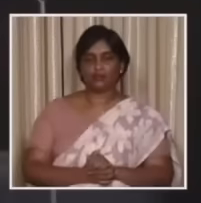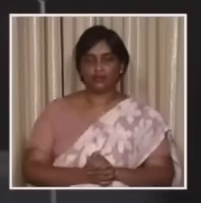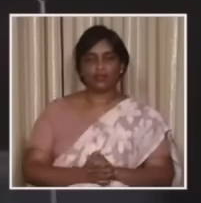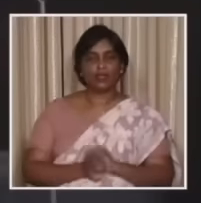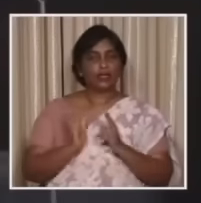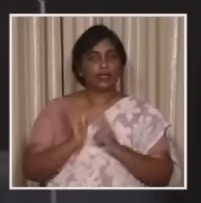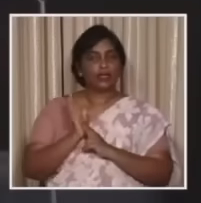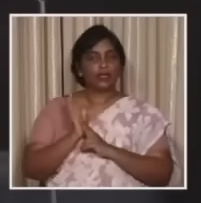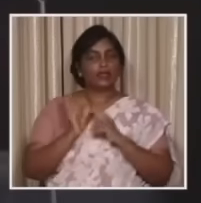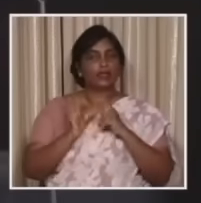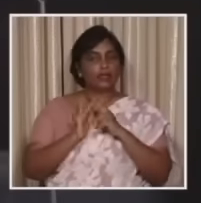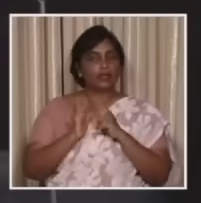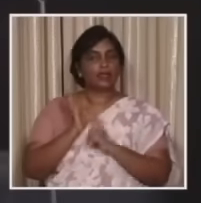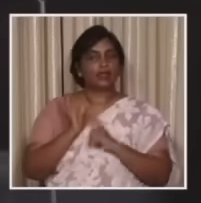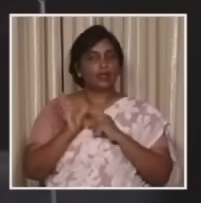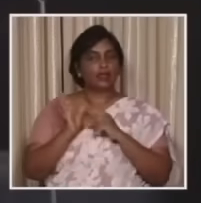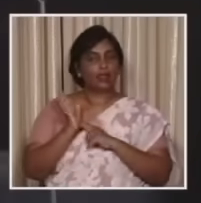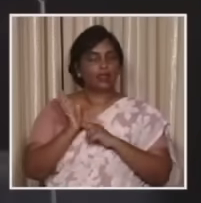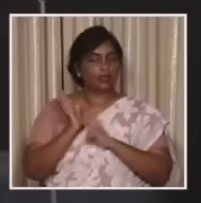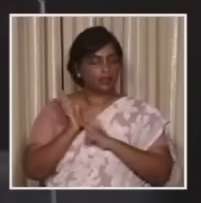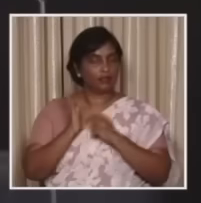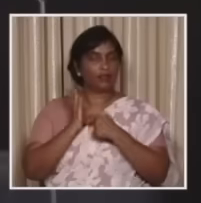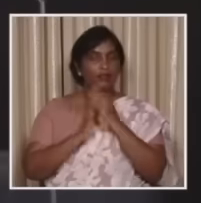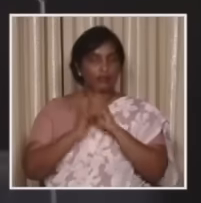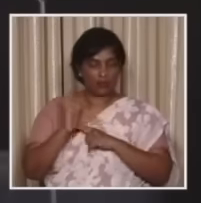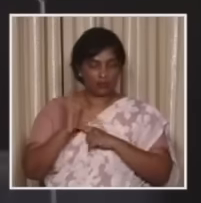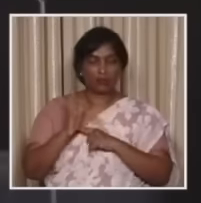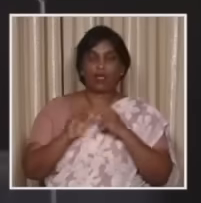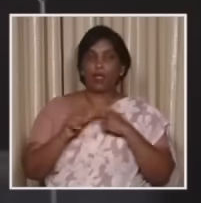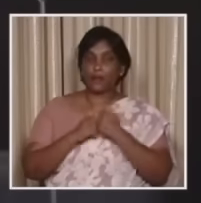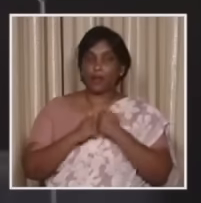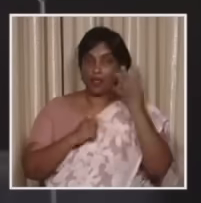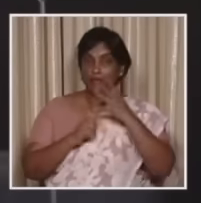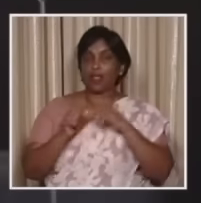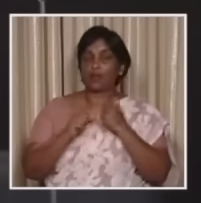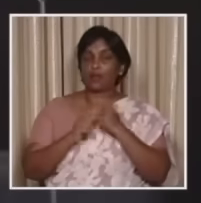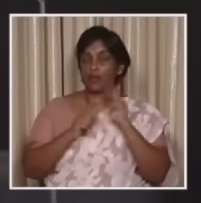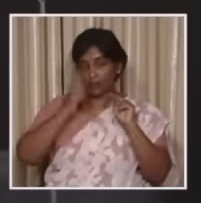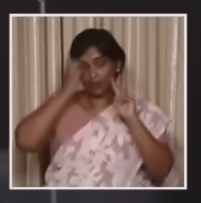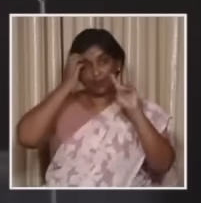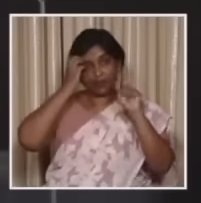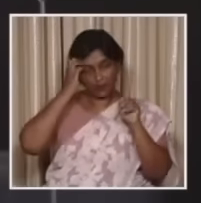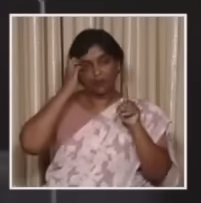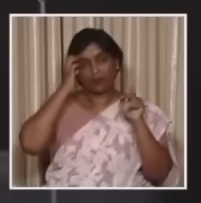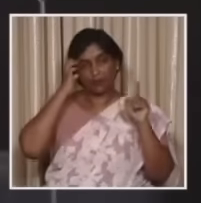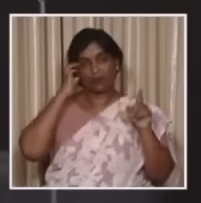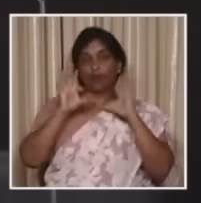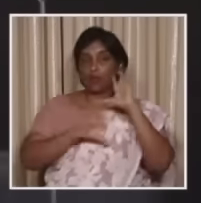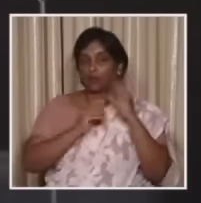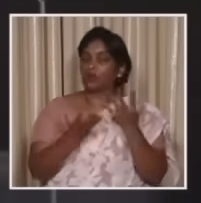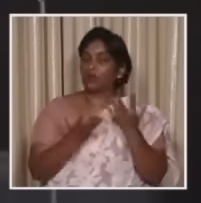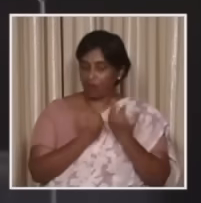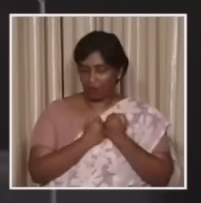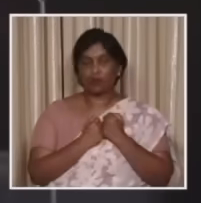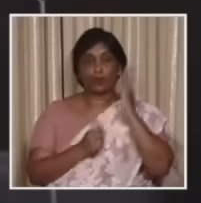ඊළඟට ජයවාදෙන්ට අප්‍රේල් 4 අප්‍රේල් 20 අප්‍රේල් 21 මෙයාට අවශ්‍ය තොරතුරු ලැබුණා